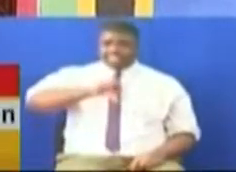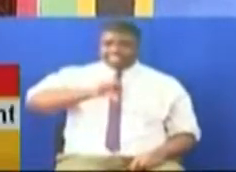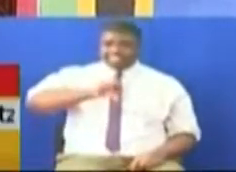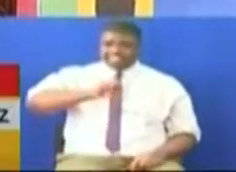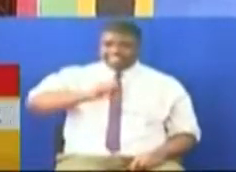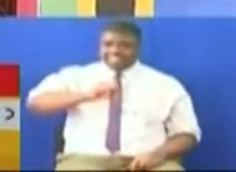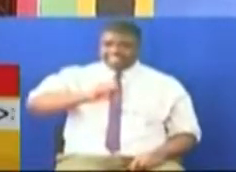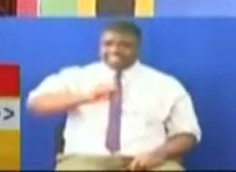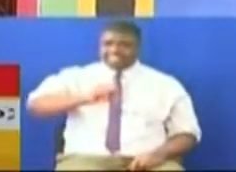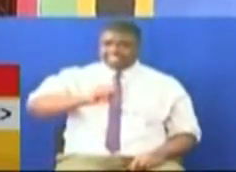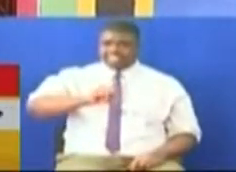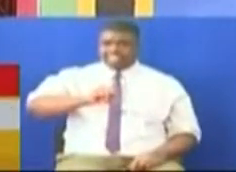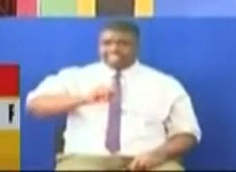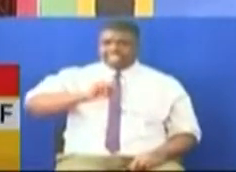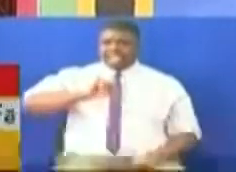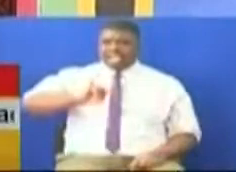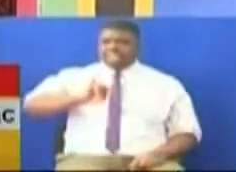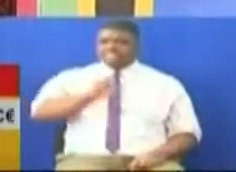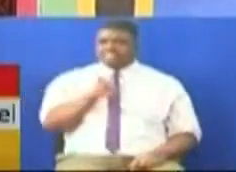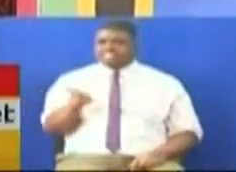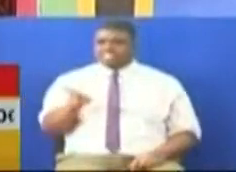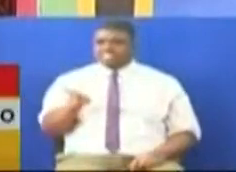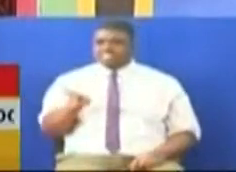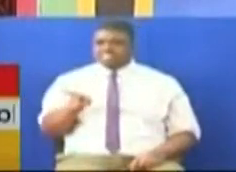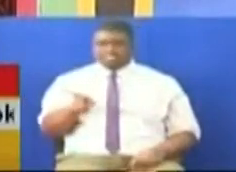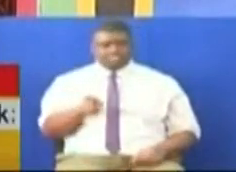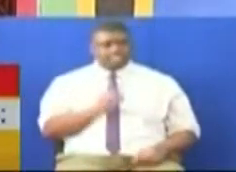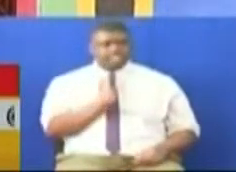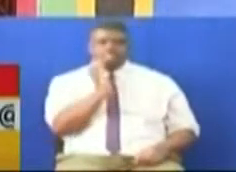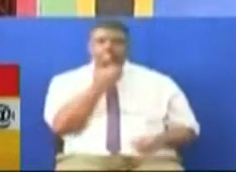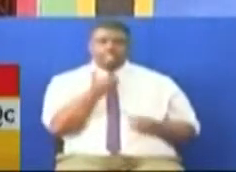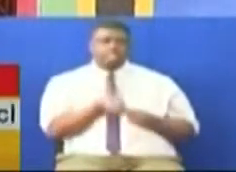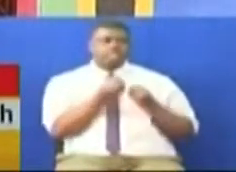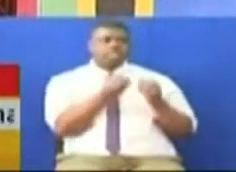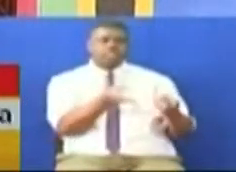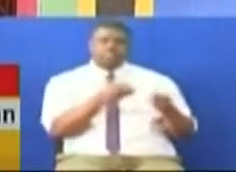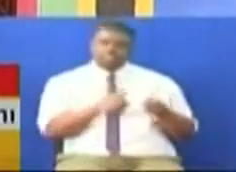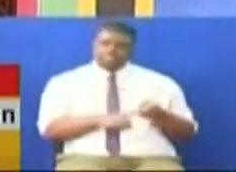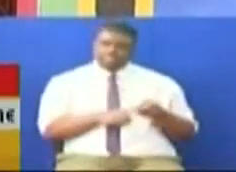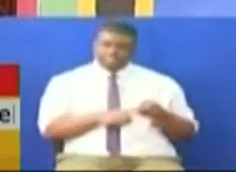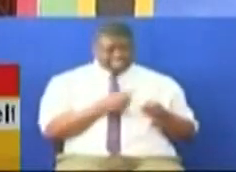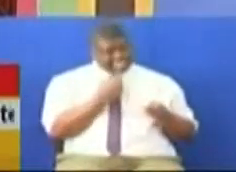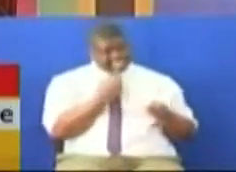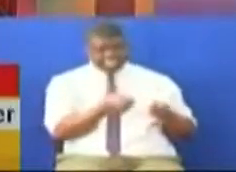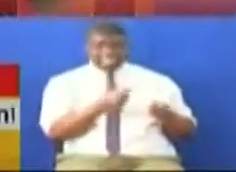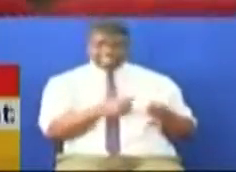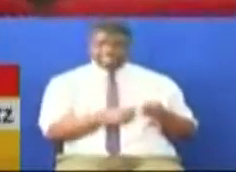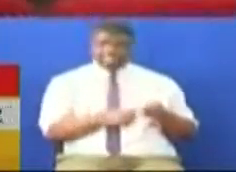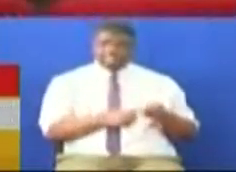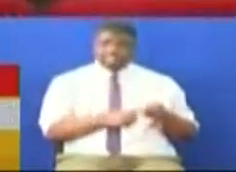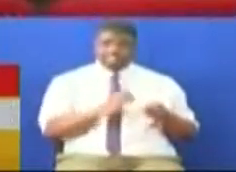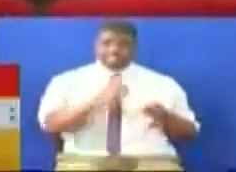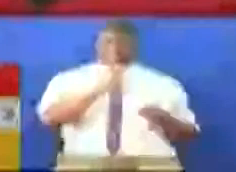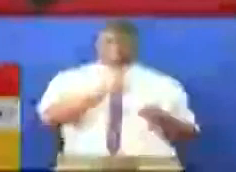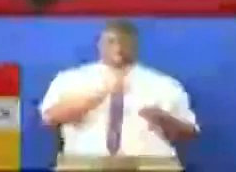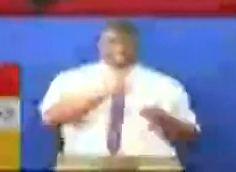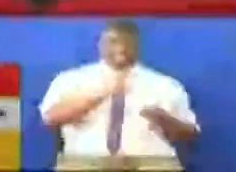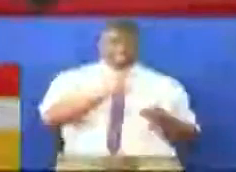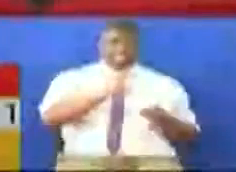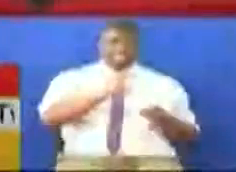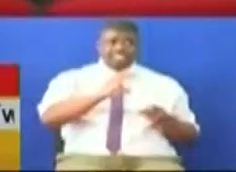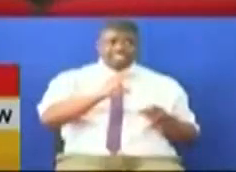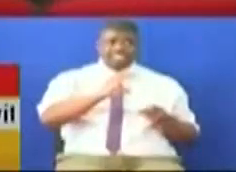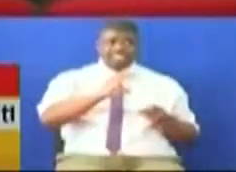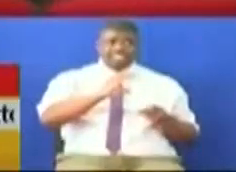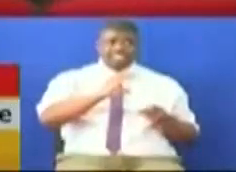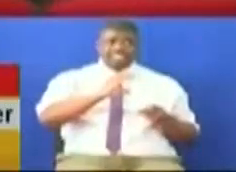ambayo serikali imekuwa inatumia huduma za dawa lakini hailipi. Inasema kwamba huduma kama zinatolewa alafu